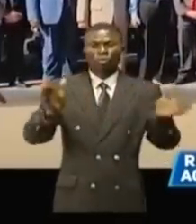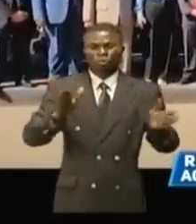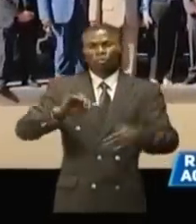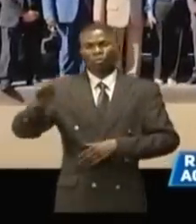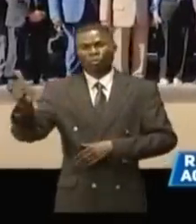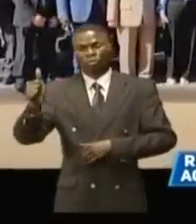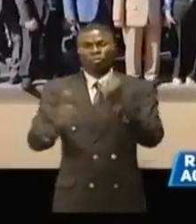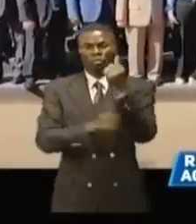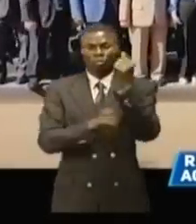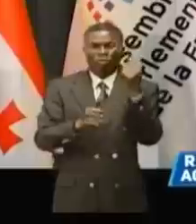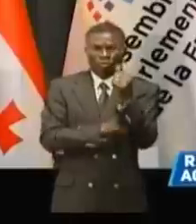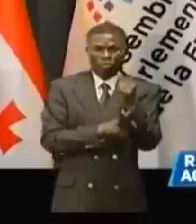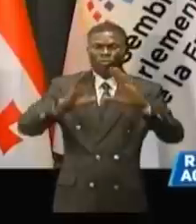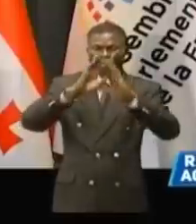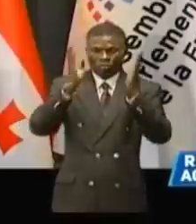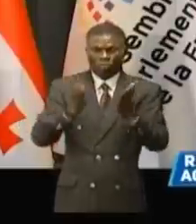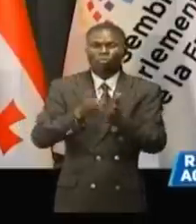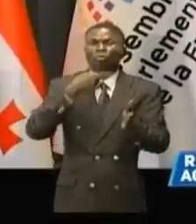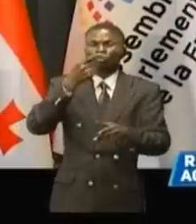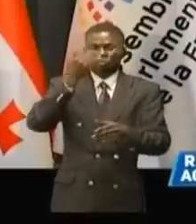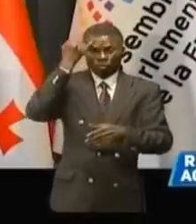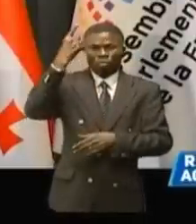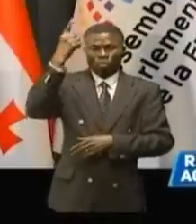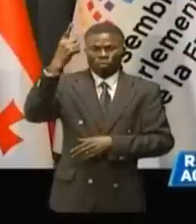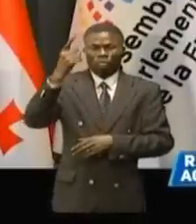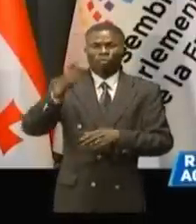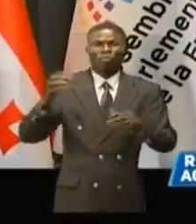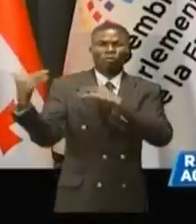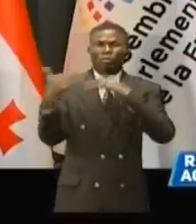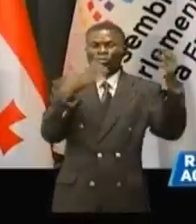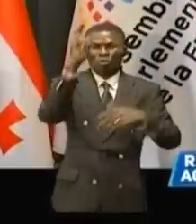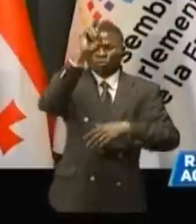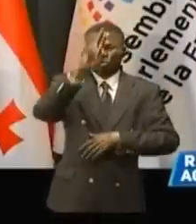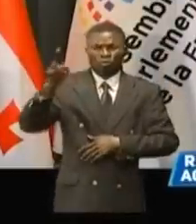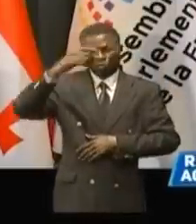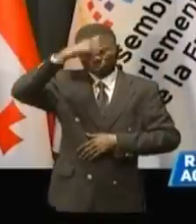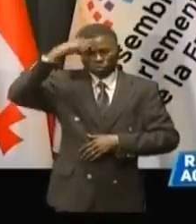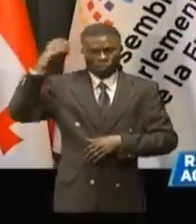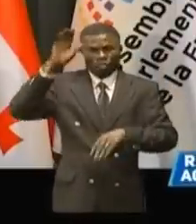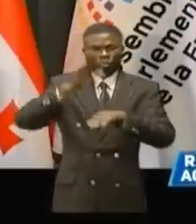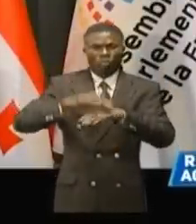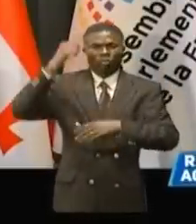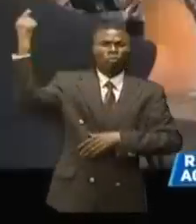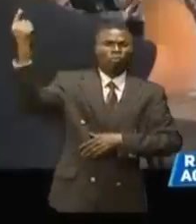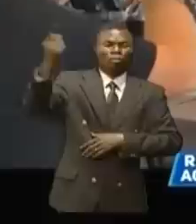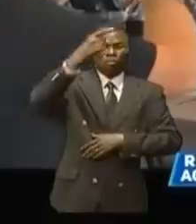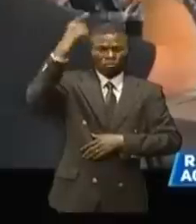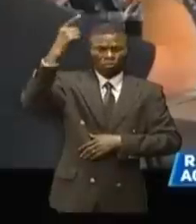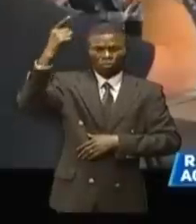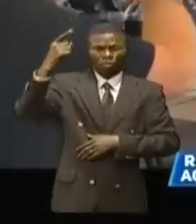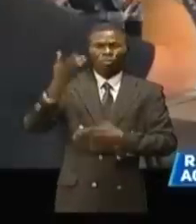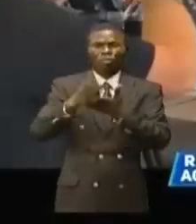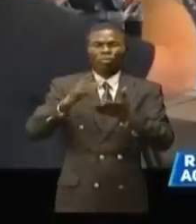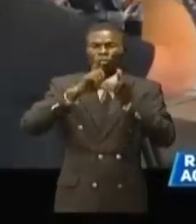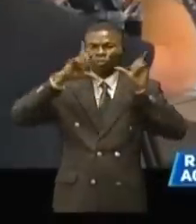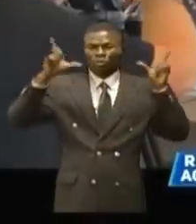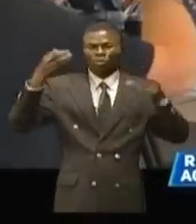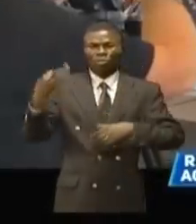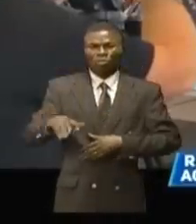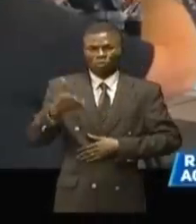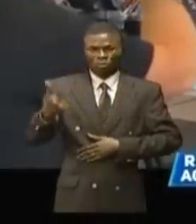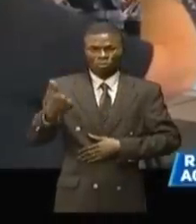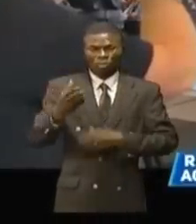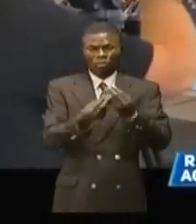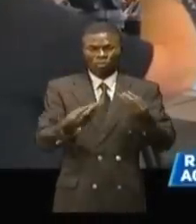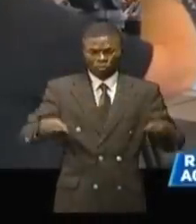autres intervenants, tous sont revenus sur la guerre en Ukraine et les crises qui minent les pays de l'espace francophone. Des